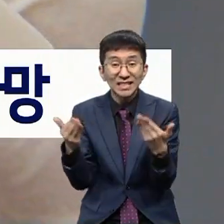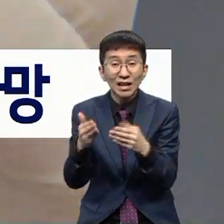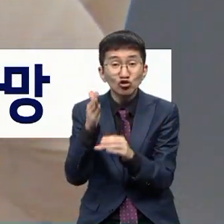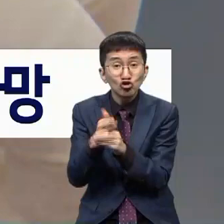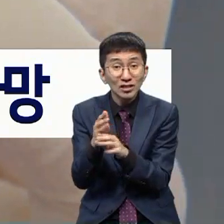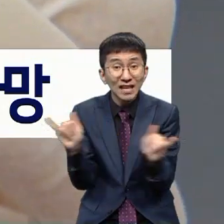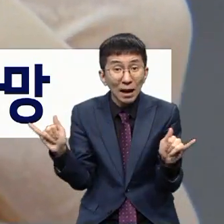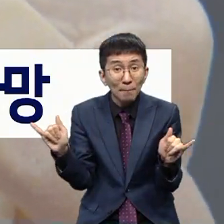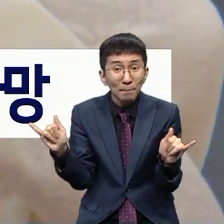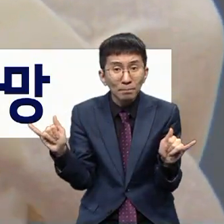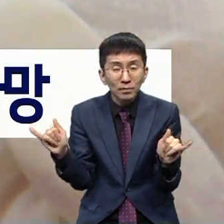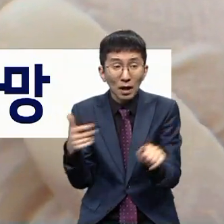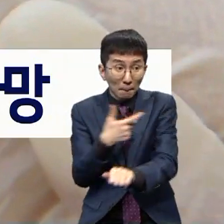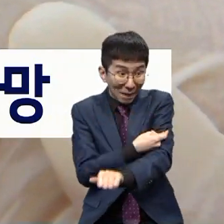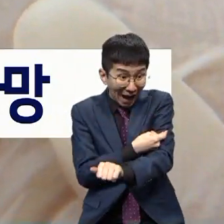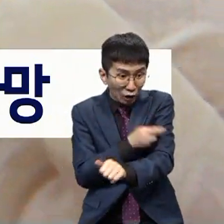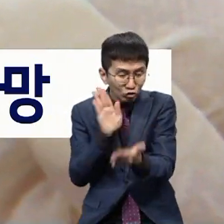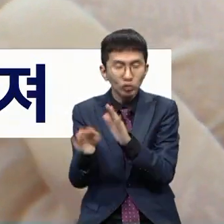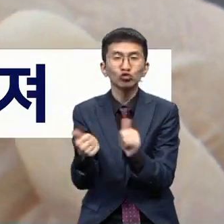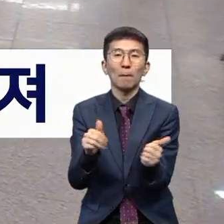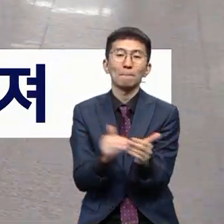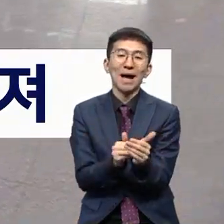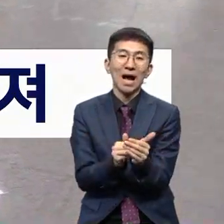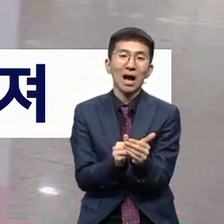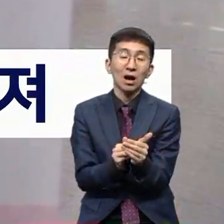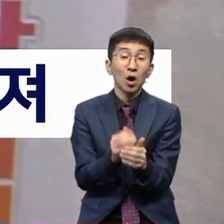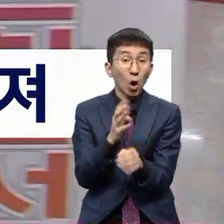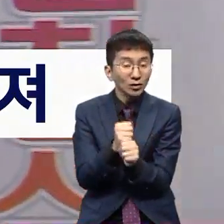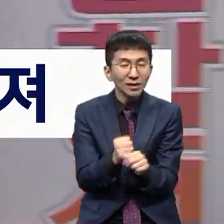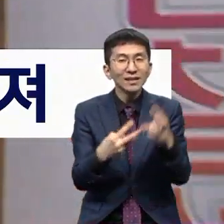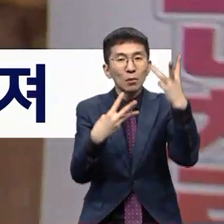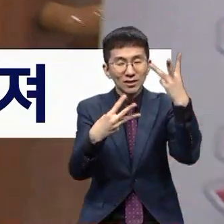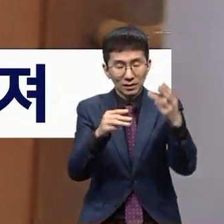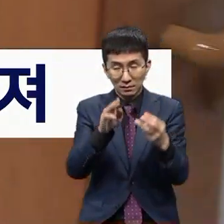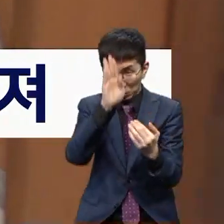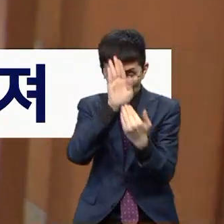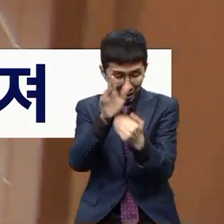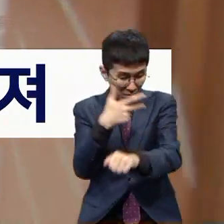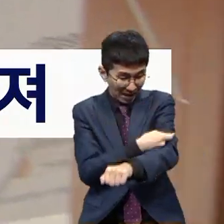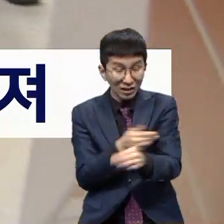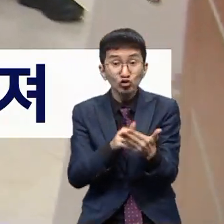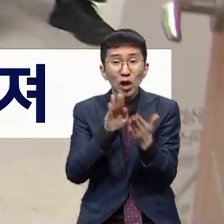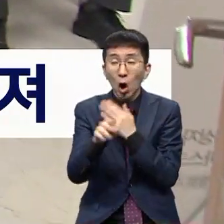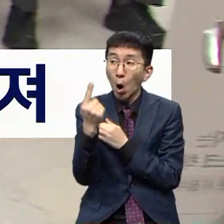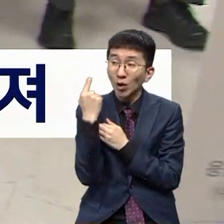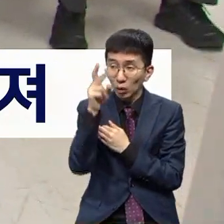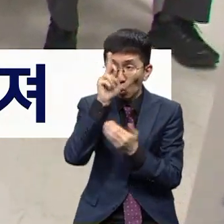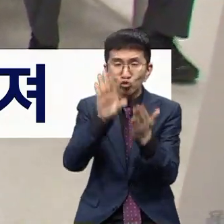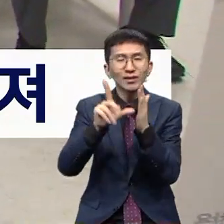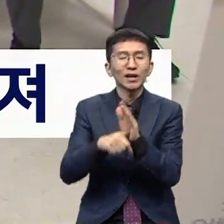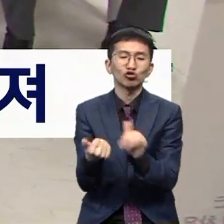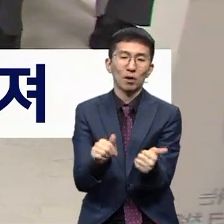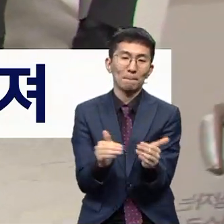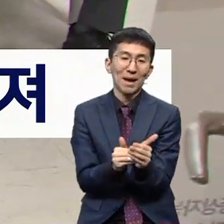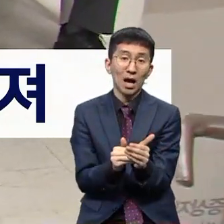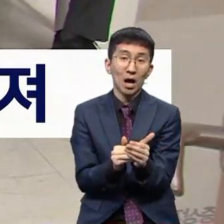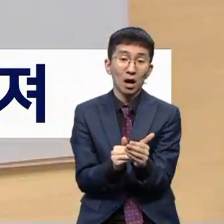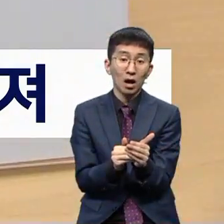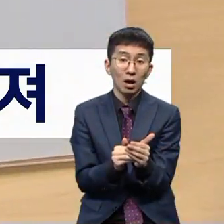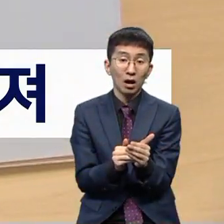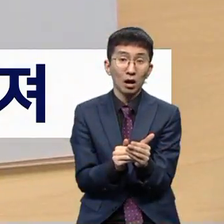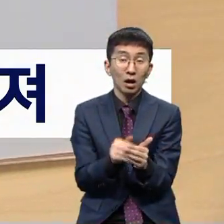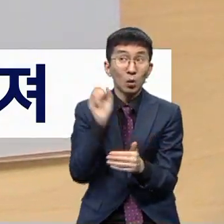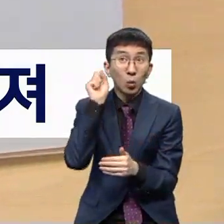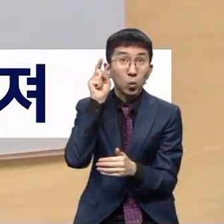이번이 처음입니다. 이 여성은 지난 3일 접종을 받고 어제 오후 숨졌는데 그 사이 엿새 동안 이상 증세는 없었던